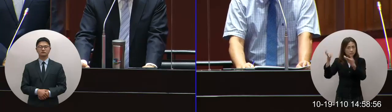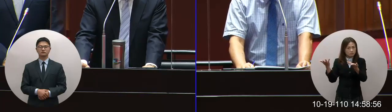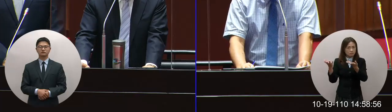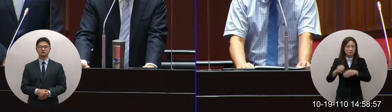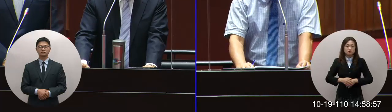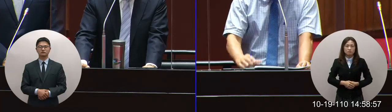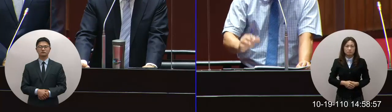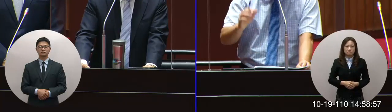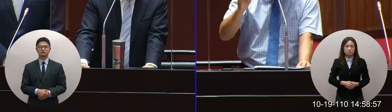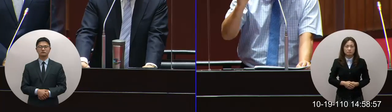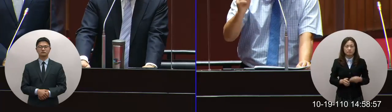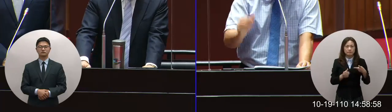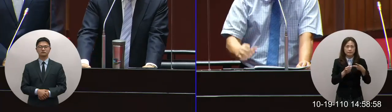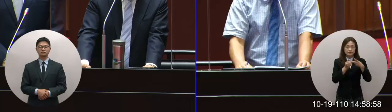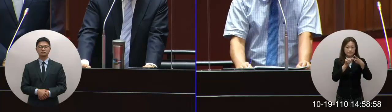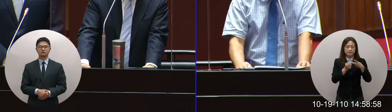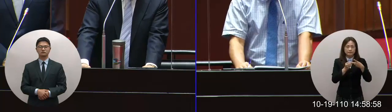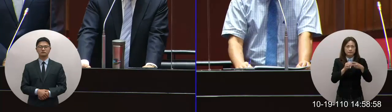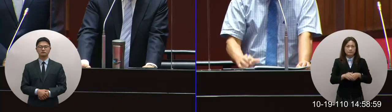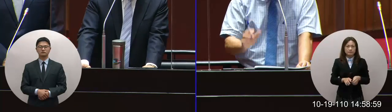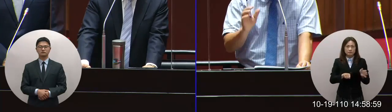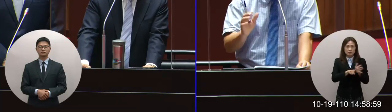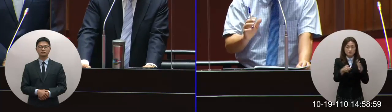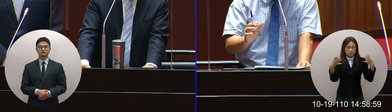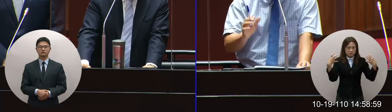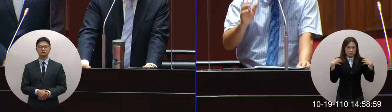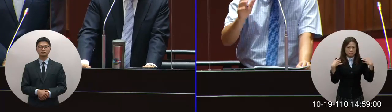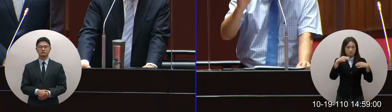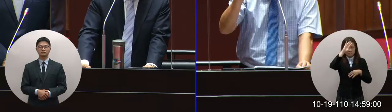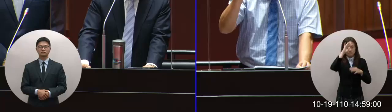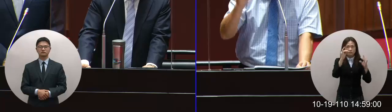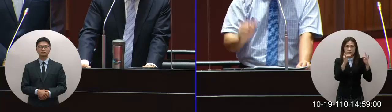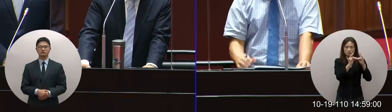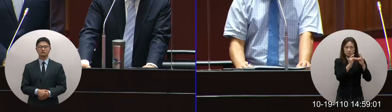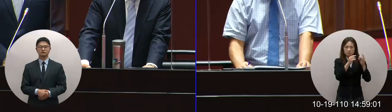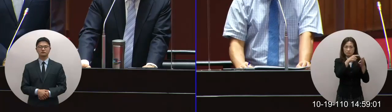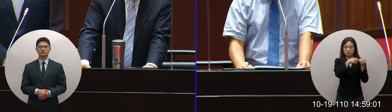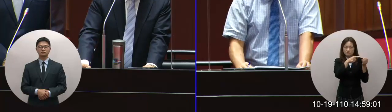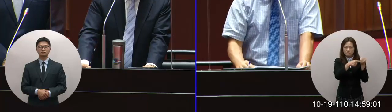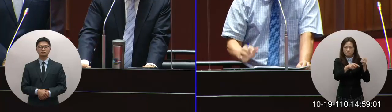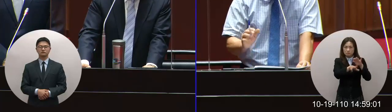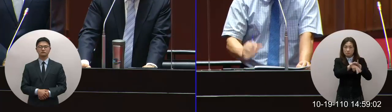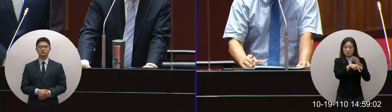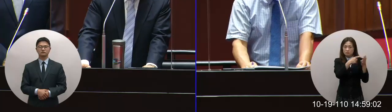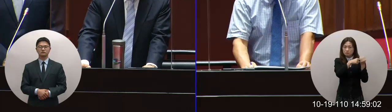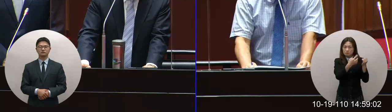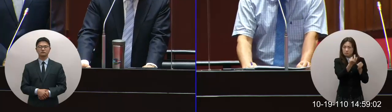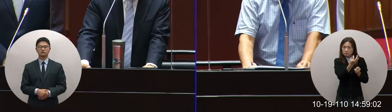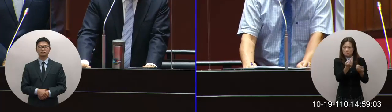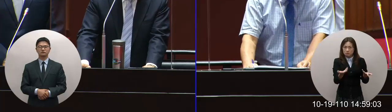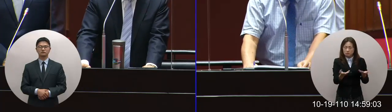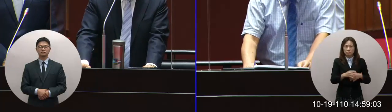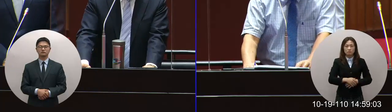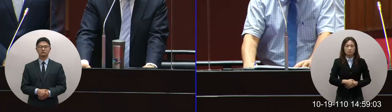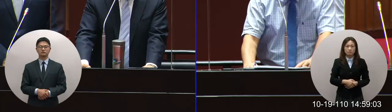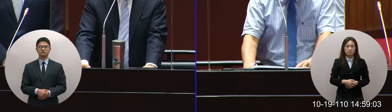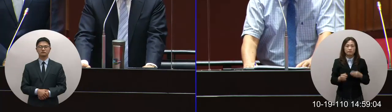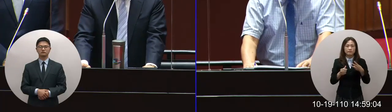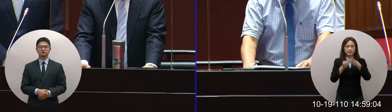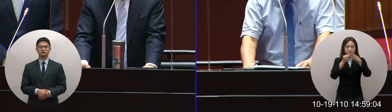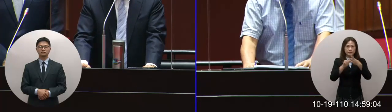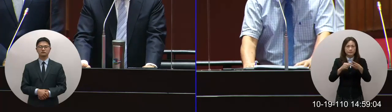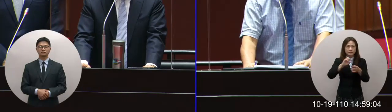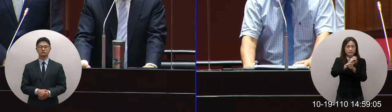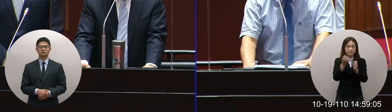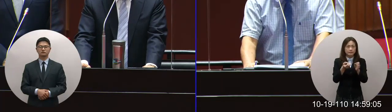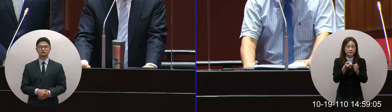那 第二个就是专责的病床要维持多少的空床、哦、第三新冠肺炎